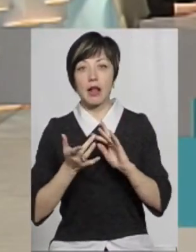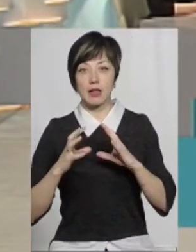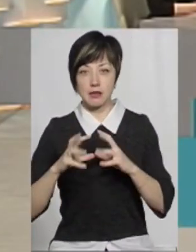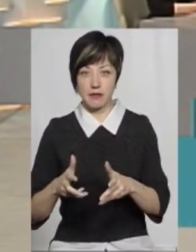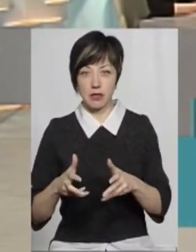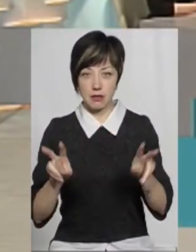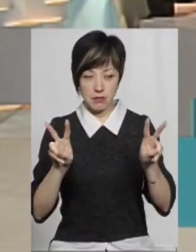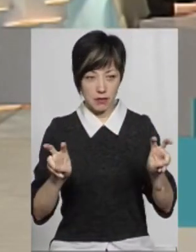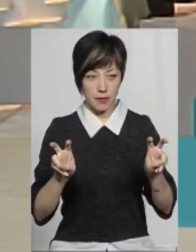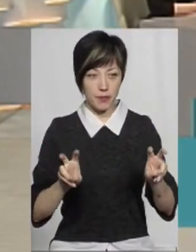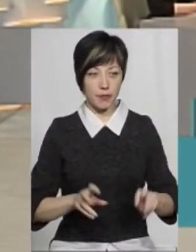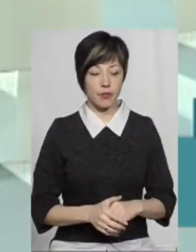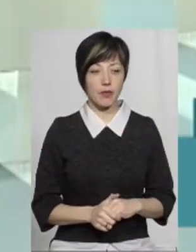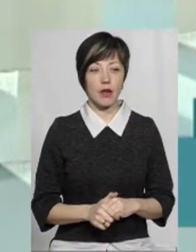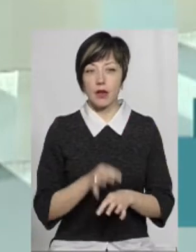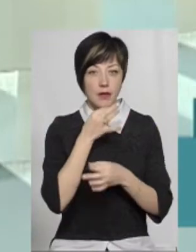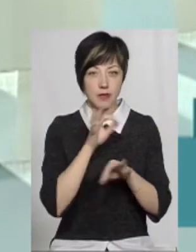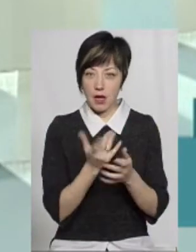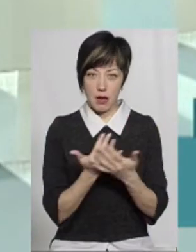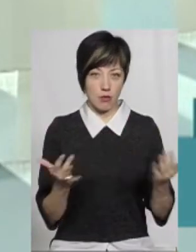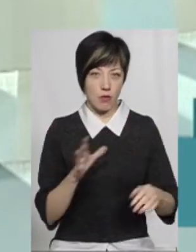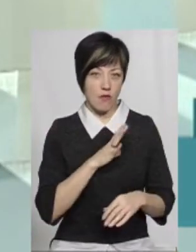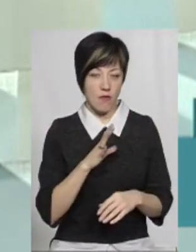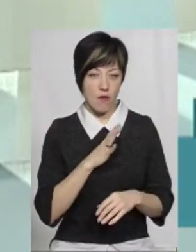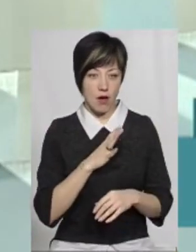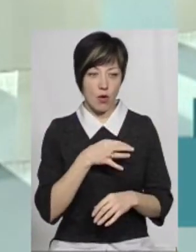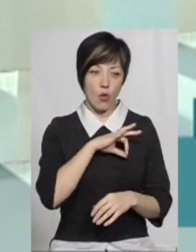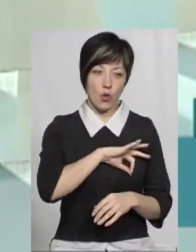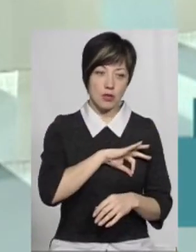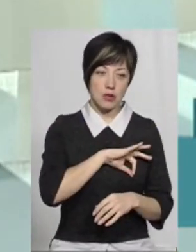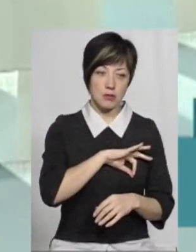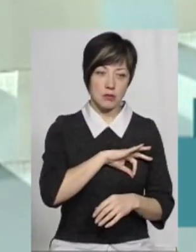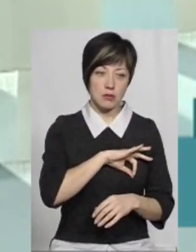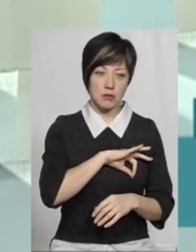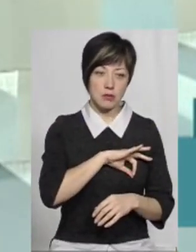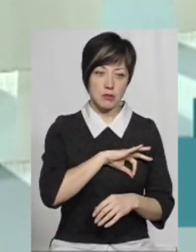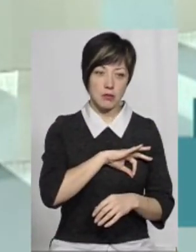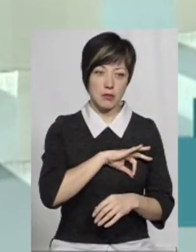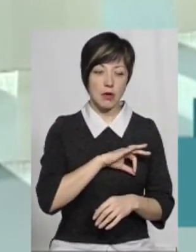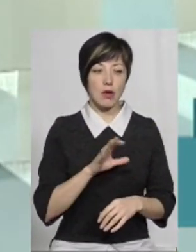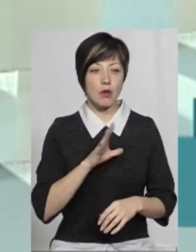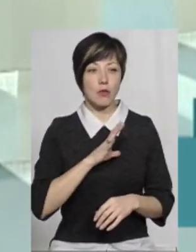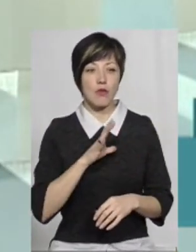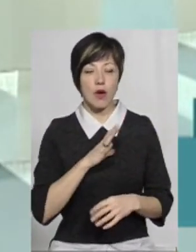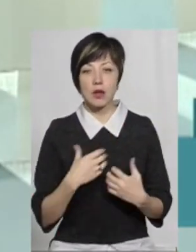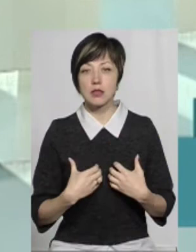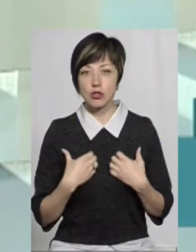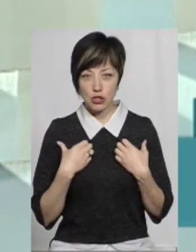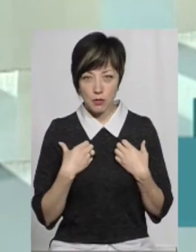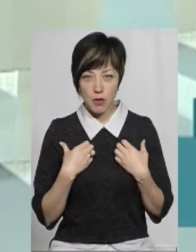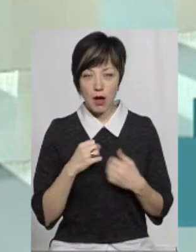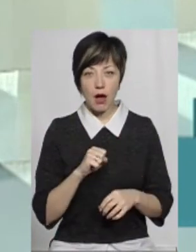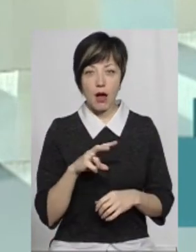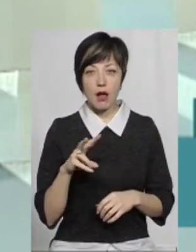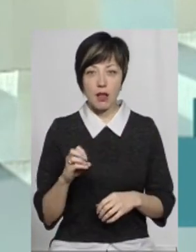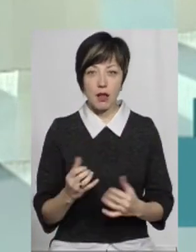світ. А він всякий буває, він буває корисним, він буває страшним,